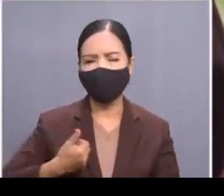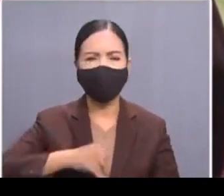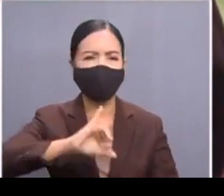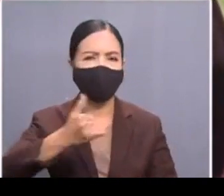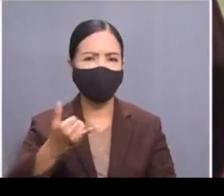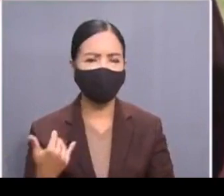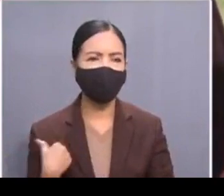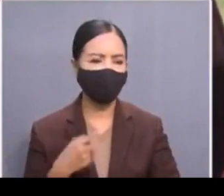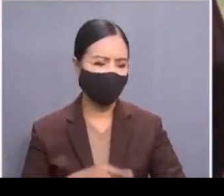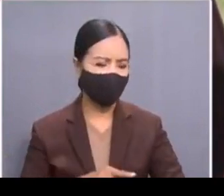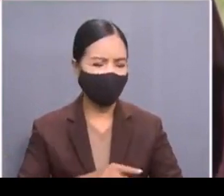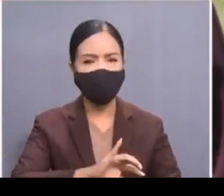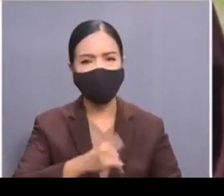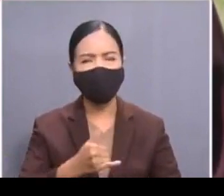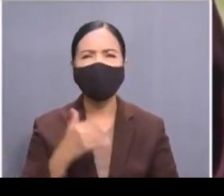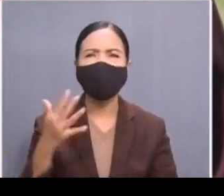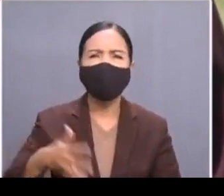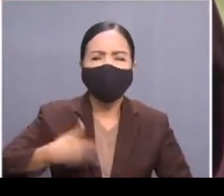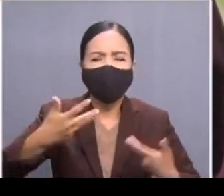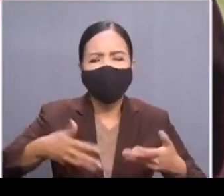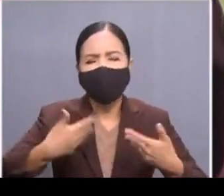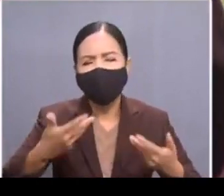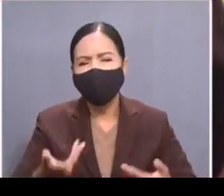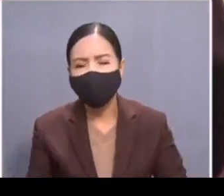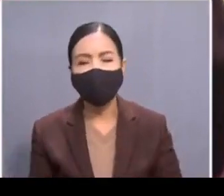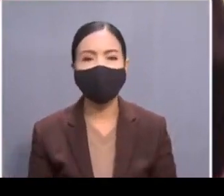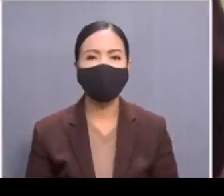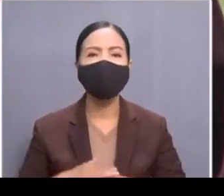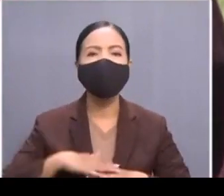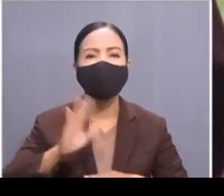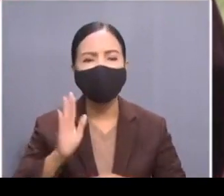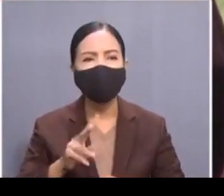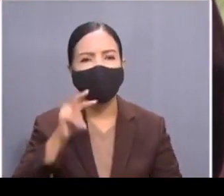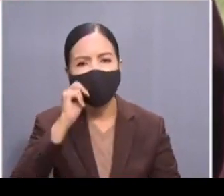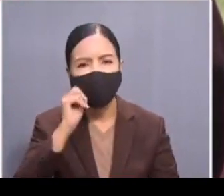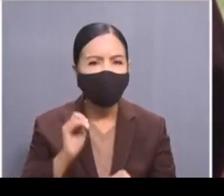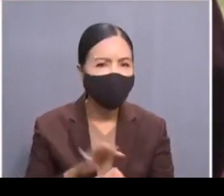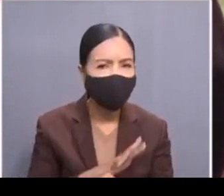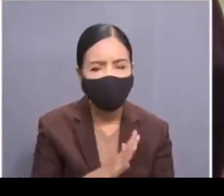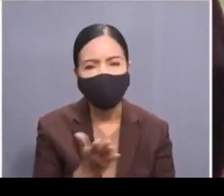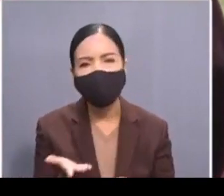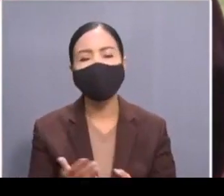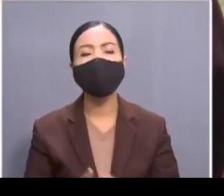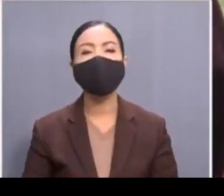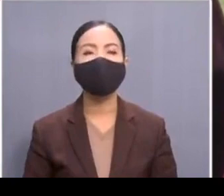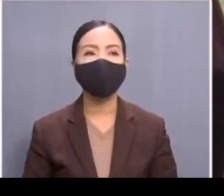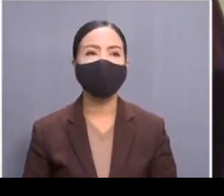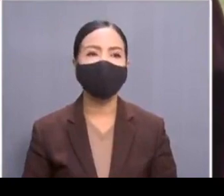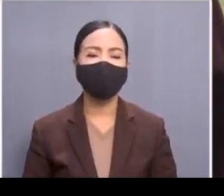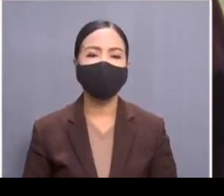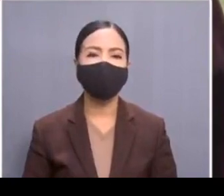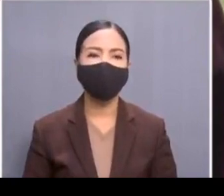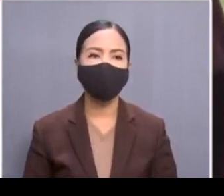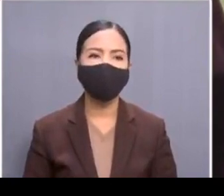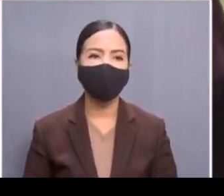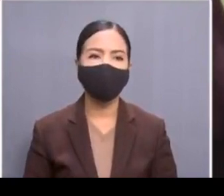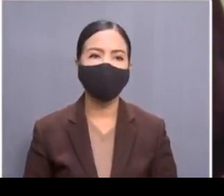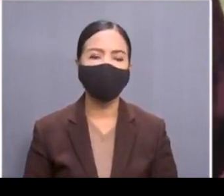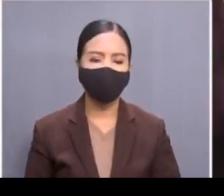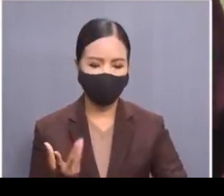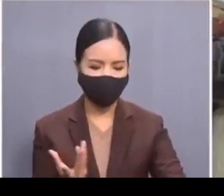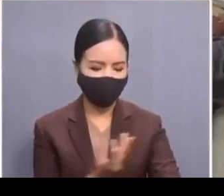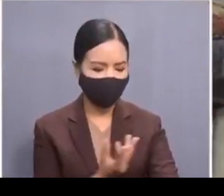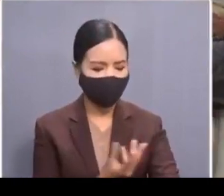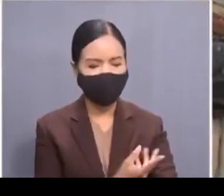ณีบางช่วงอากาศร้อนเกินไปน้ำไม่พอในเรื่องของการพัฒนาการผลิตเนี่ยเขาก็จะ